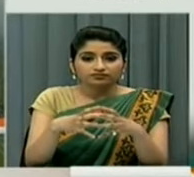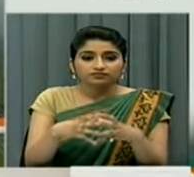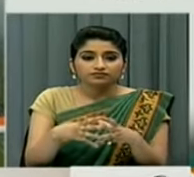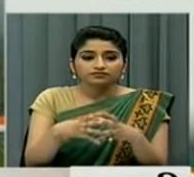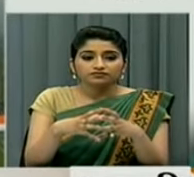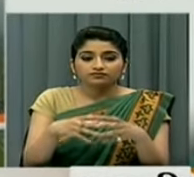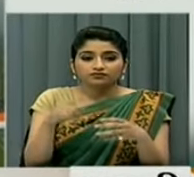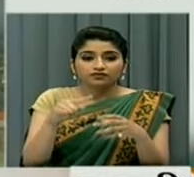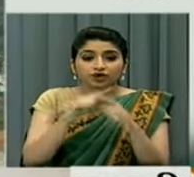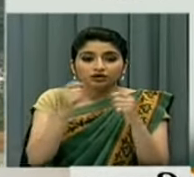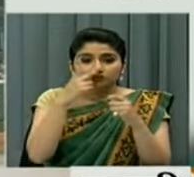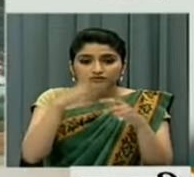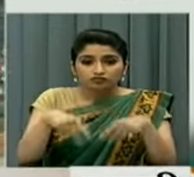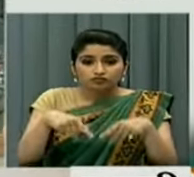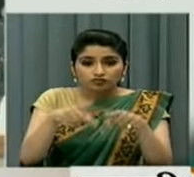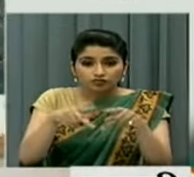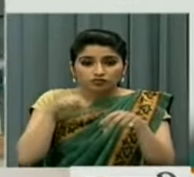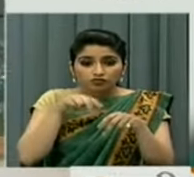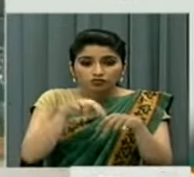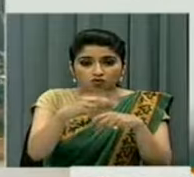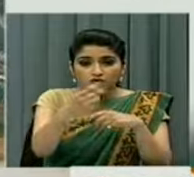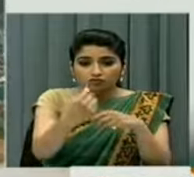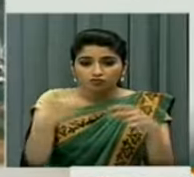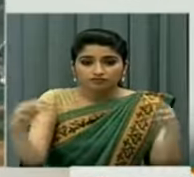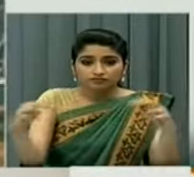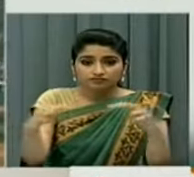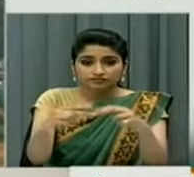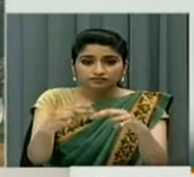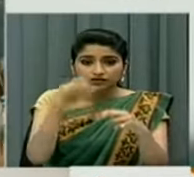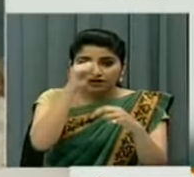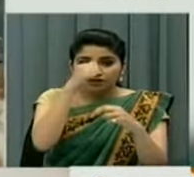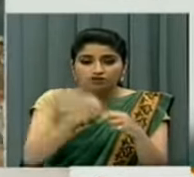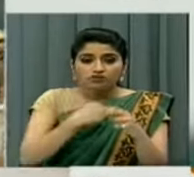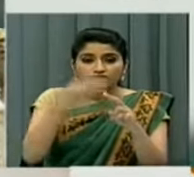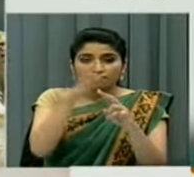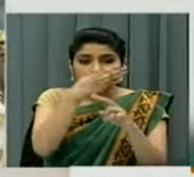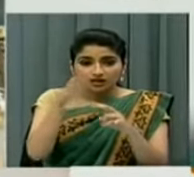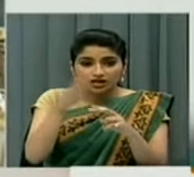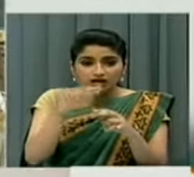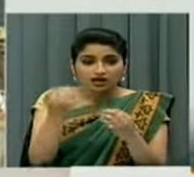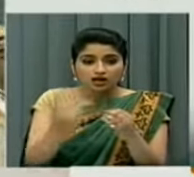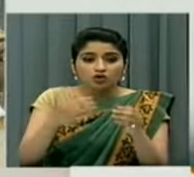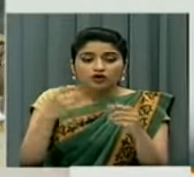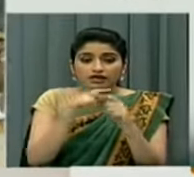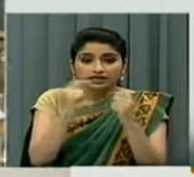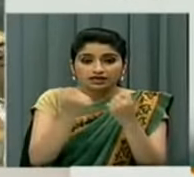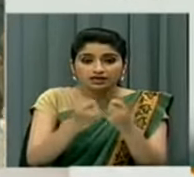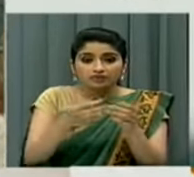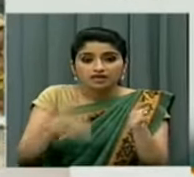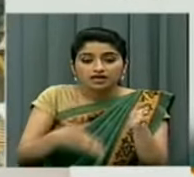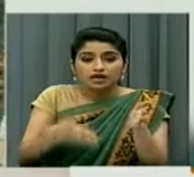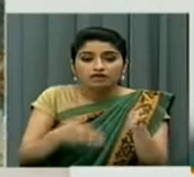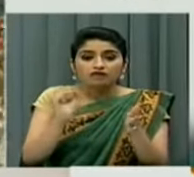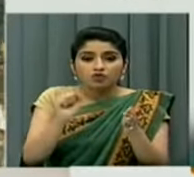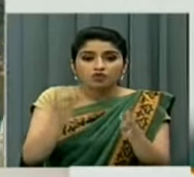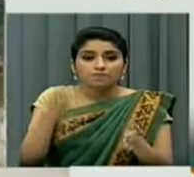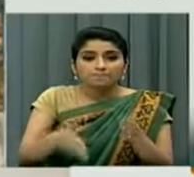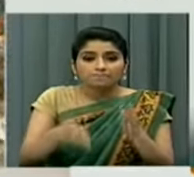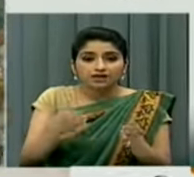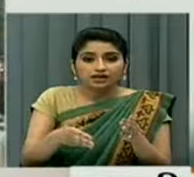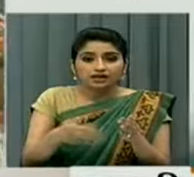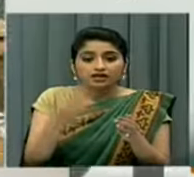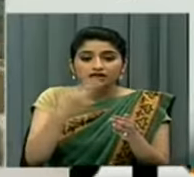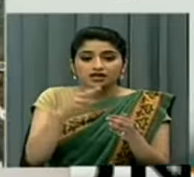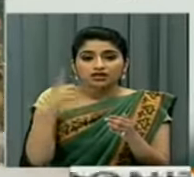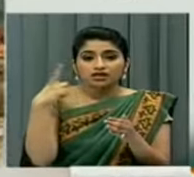ज्यादा है, आप दुनिया की शायद सेकंड लार्जेस्ट रेलवे सर्विस है हमारी, इतनी लाइनें हैं और इतना कमर्शियल एक्टिविटीज की अगर आप रक्षा ना